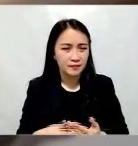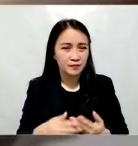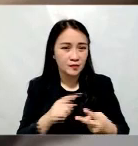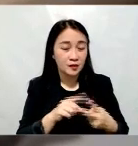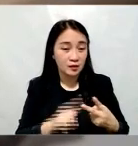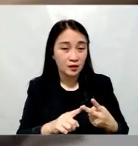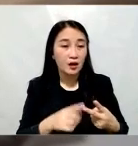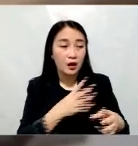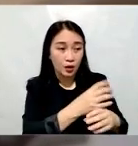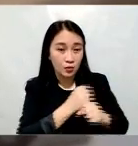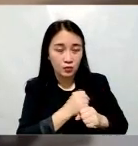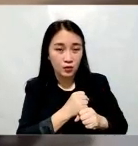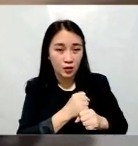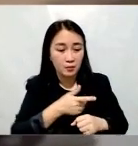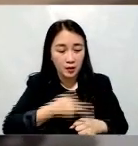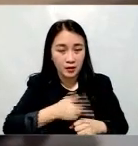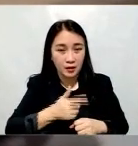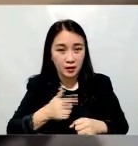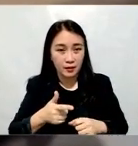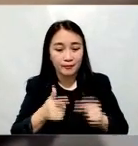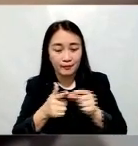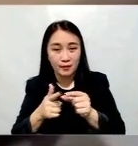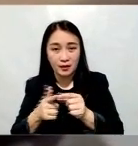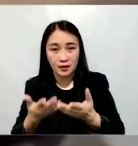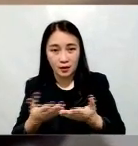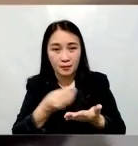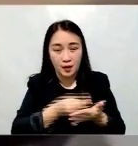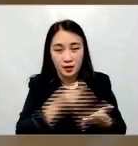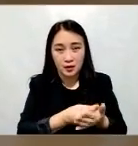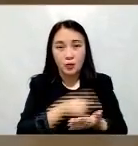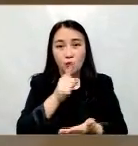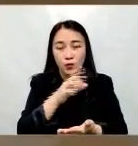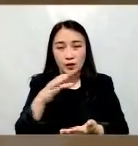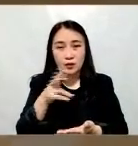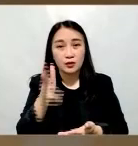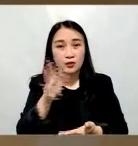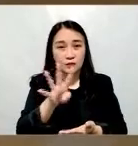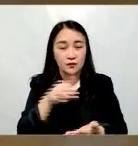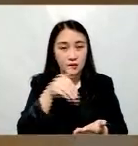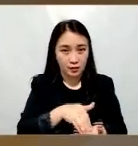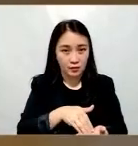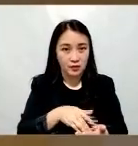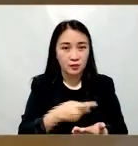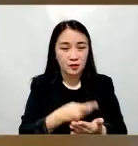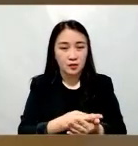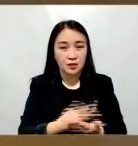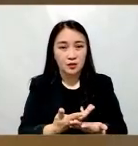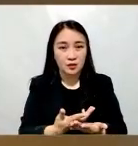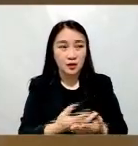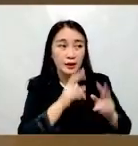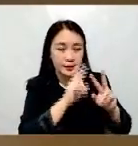ang baril, mga bala at perang aabot sa 134,000 pesos. Sa imbestigasyon ng Laguna Provincial Police